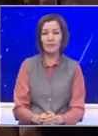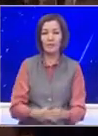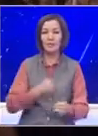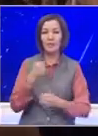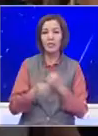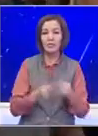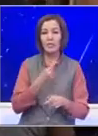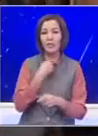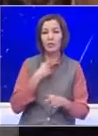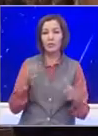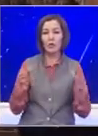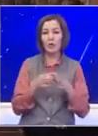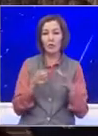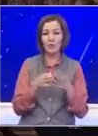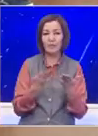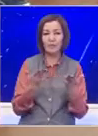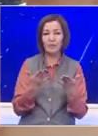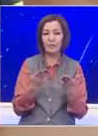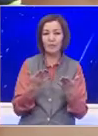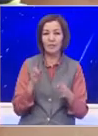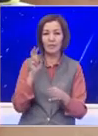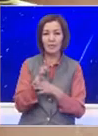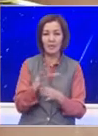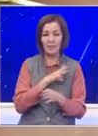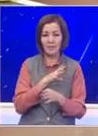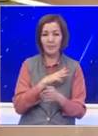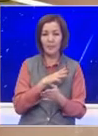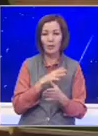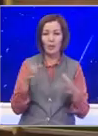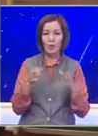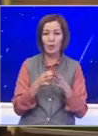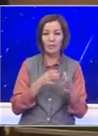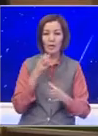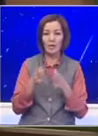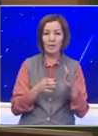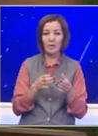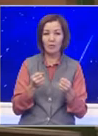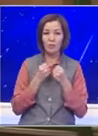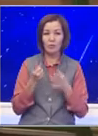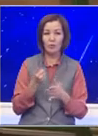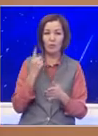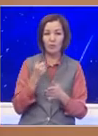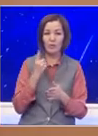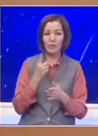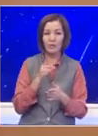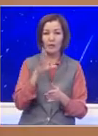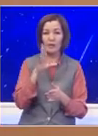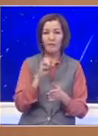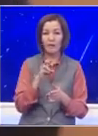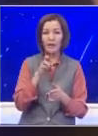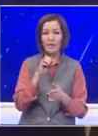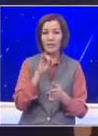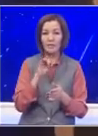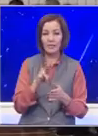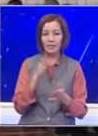Жарысқа Талдықорған ардагерлер құрама командасы да арнайы шақыртумен келген. Құрамында халықаралық дәрежедегі спорт шебері Валерий Беленков та